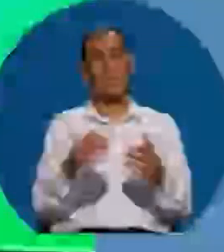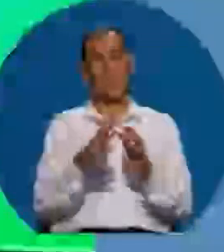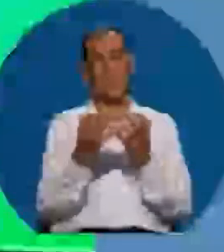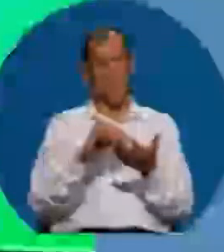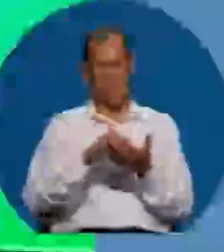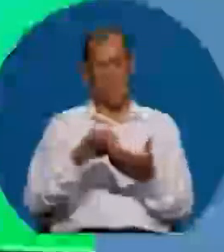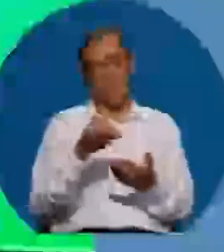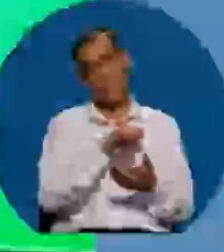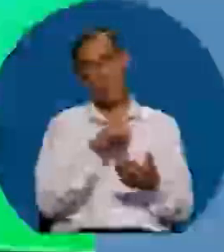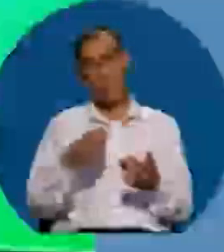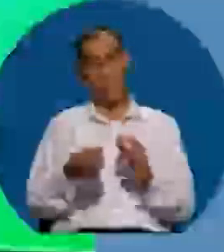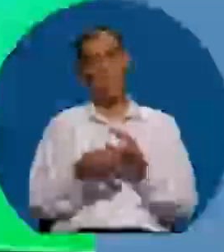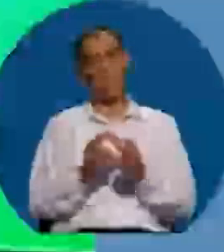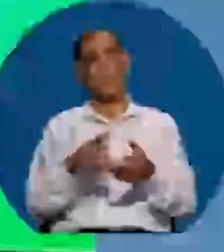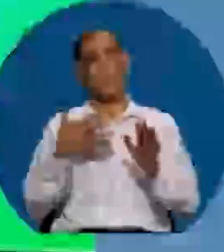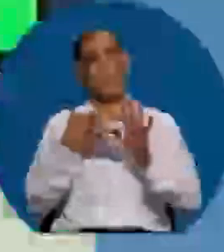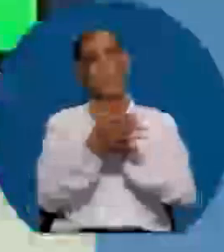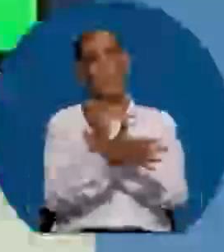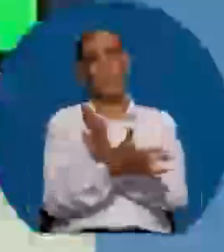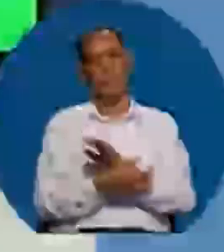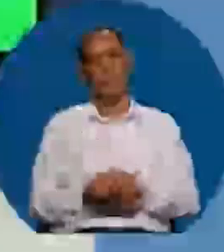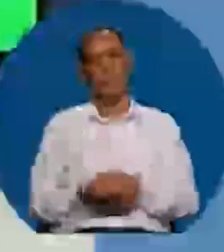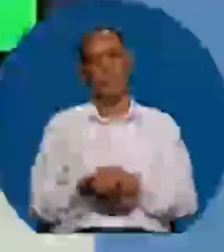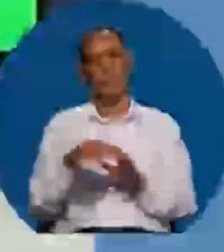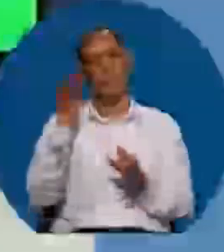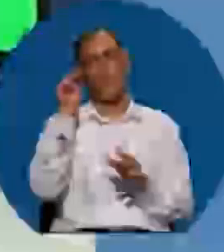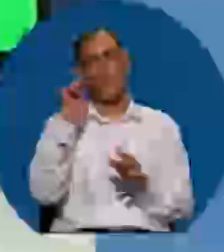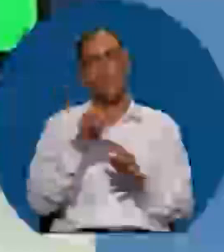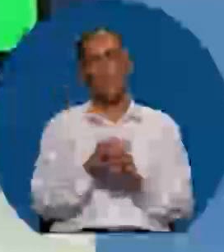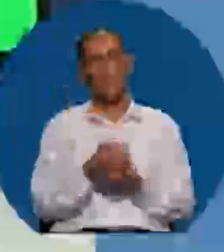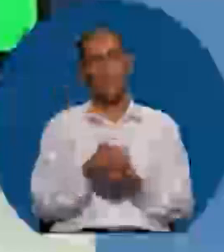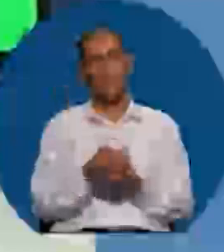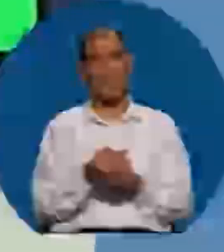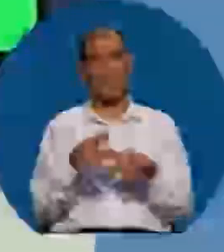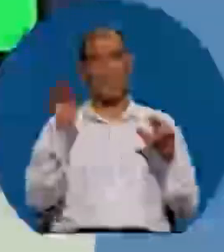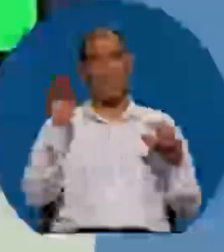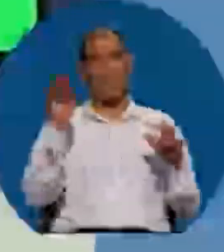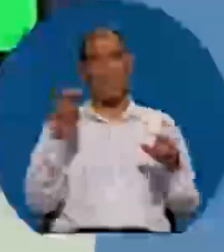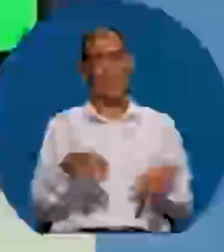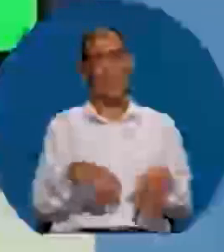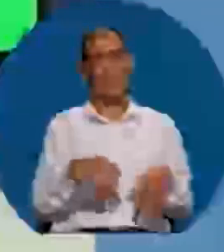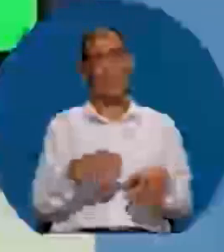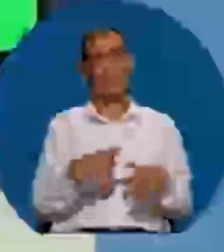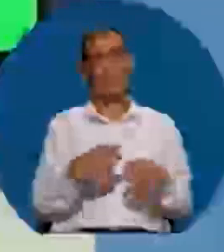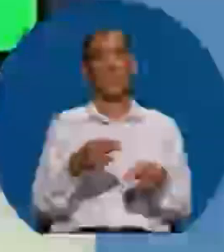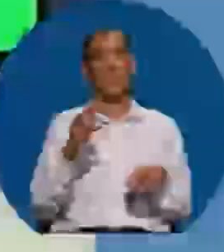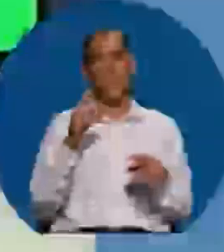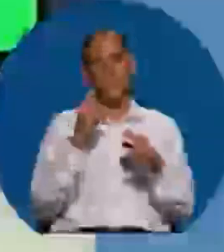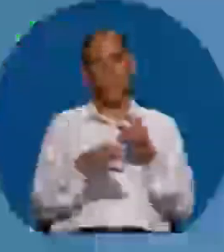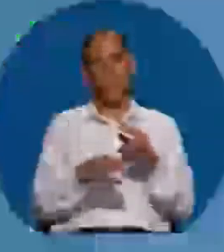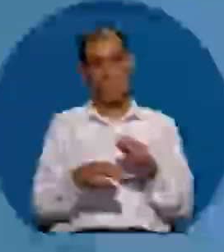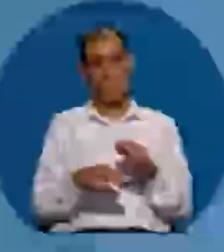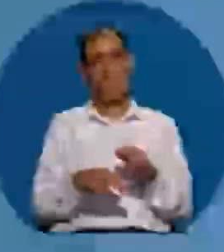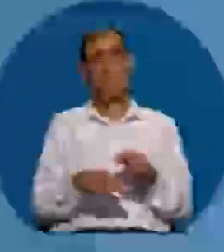жазып алын, һәм оларды өзлестіріп алын оқушылар. Мінекей бүгін тема хаққында ұсылар еді.